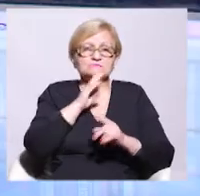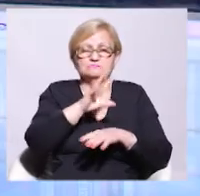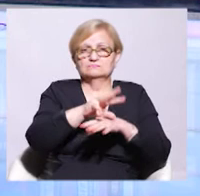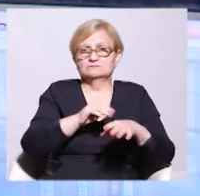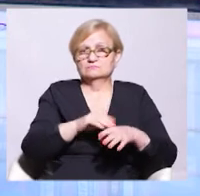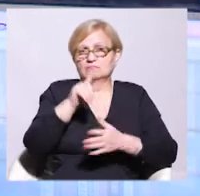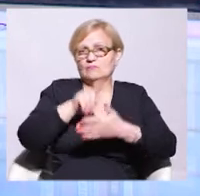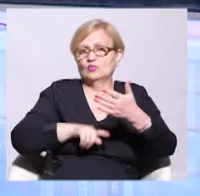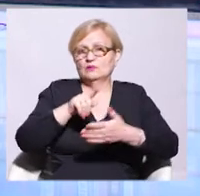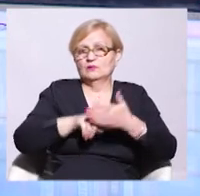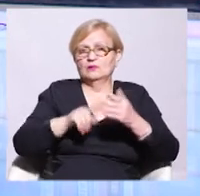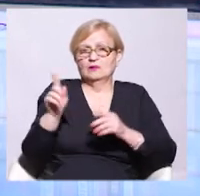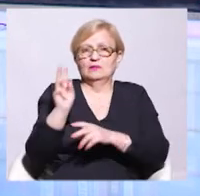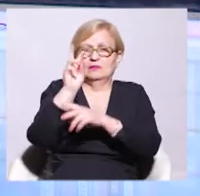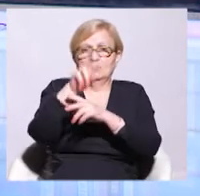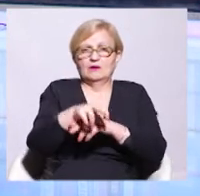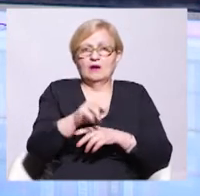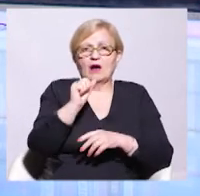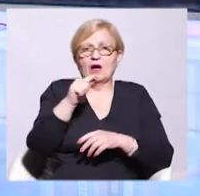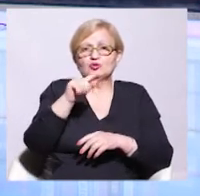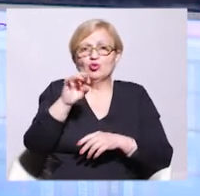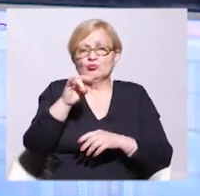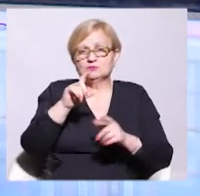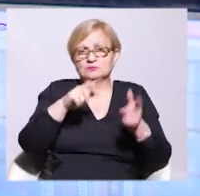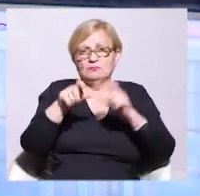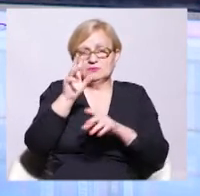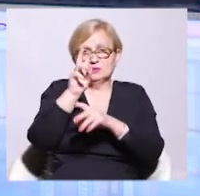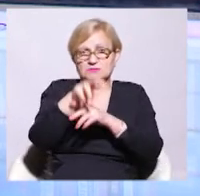და ისიც ათონის მთას მიაშურებს.